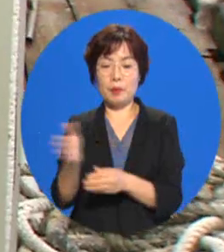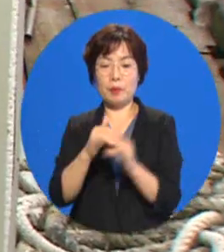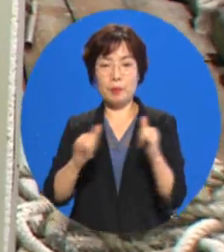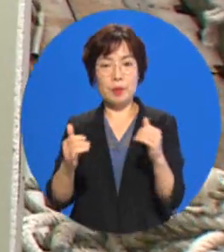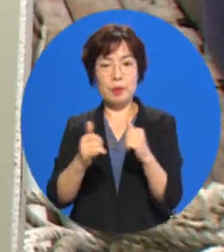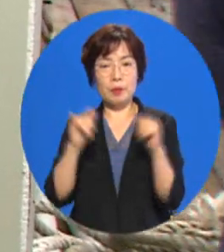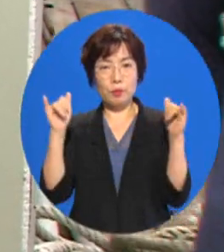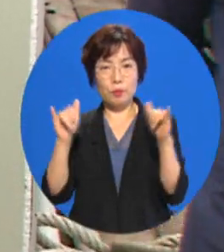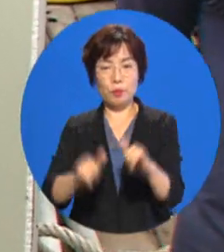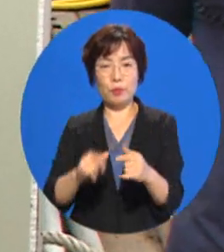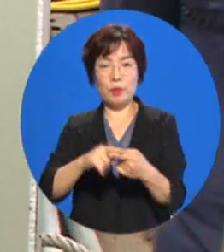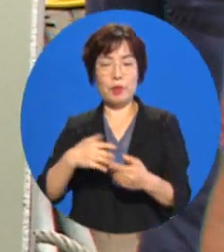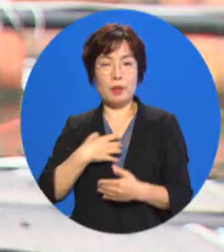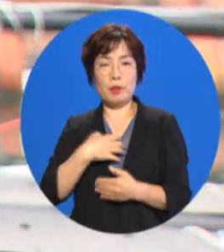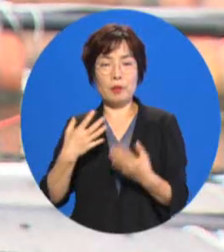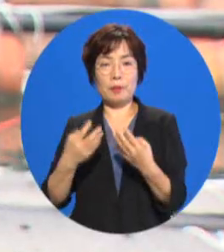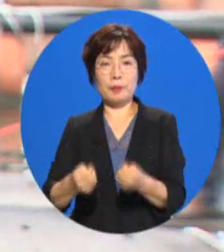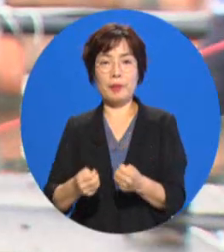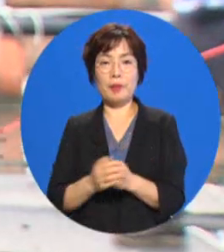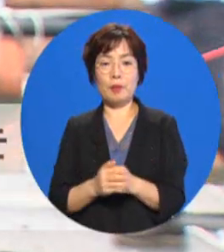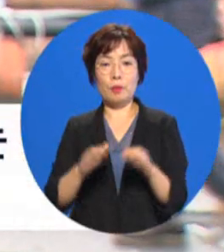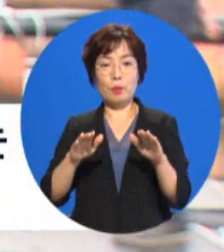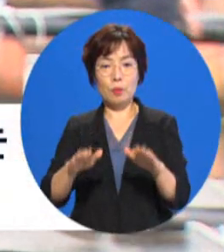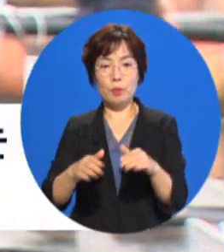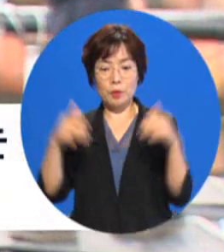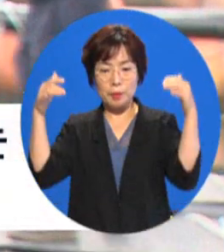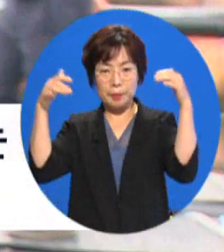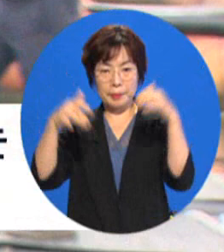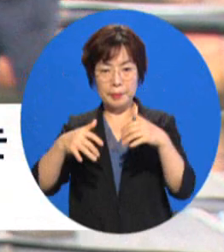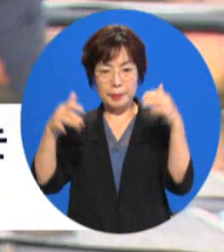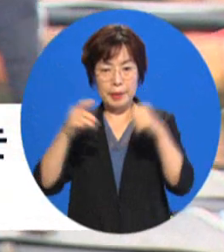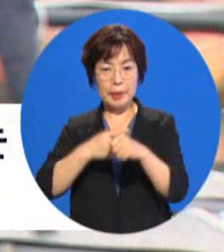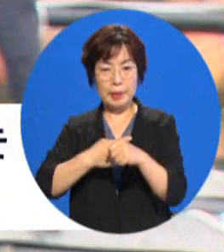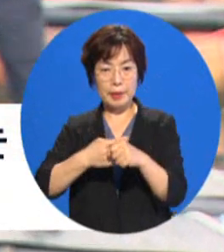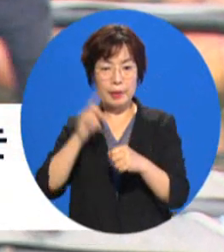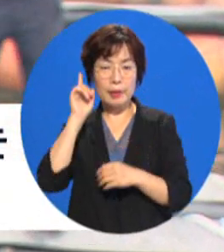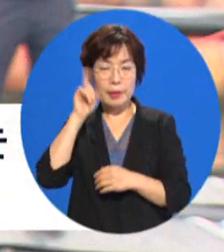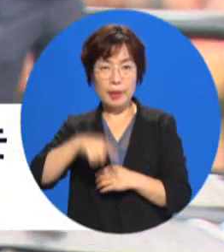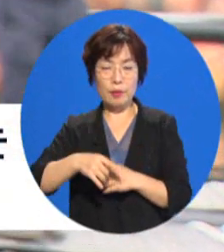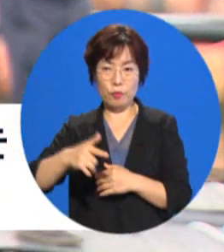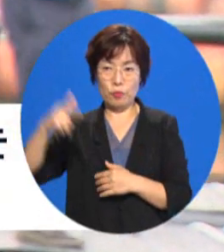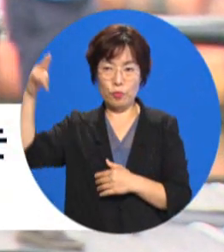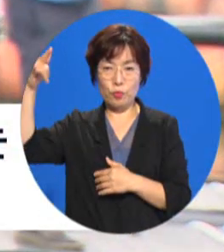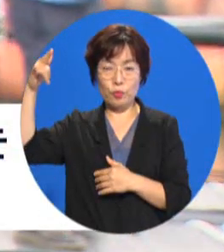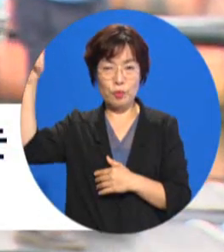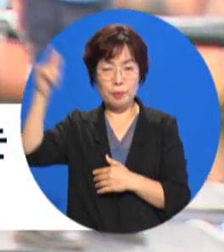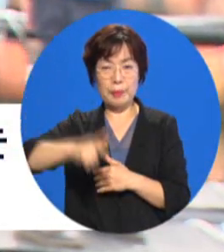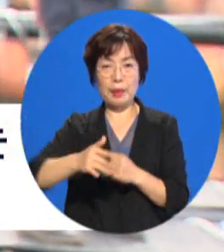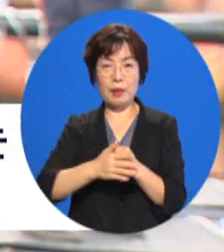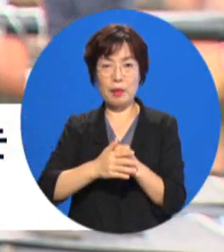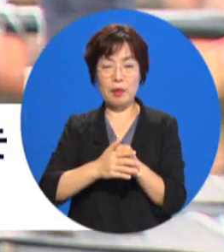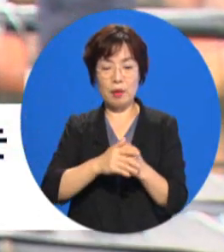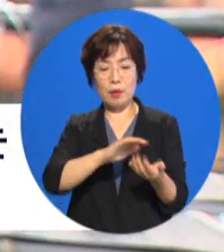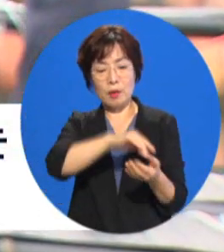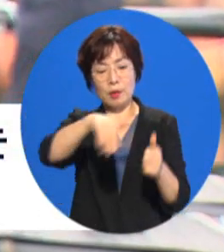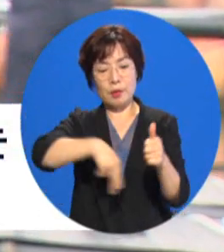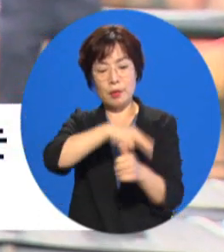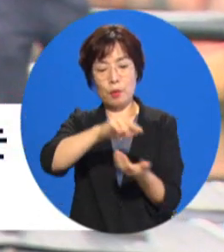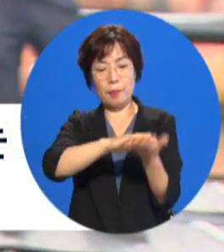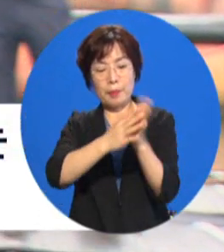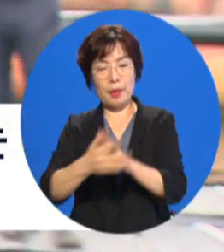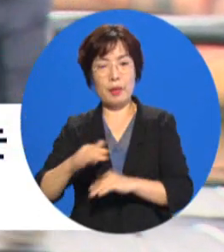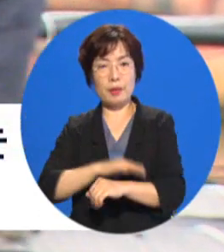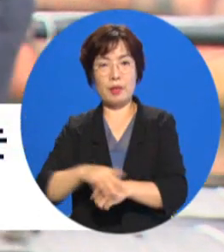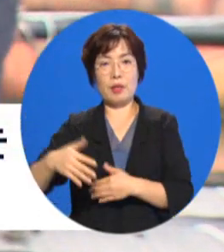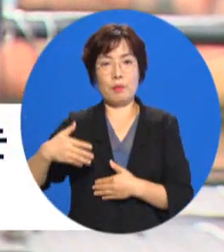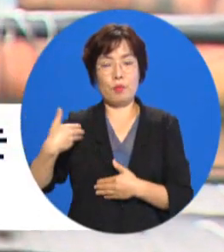피해에 걱정이 앞섭니다. 오늘 비가 와서 이제 내일 또 햇빛이 나게 되면은 적조 상황이 또 어떻게 변화될지